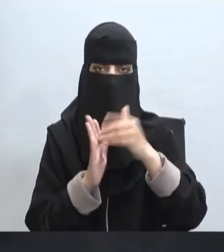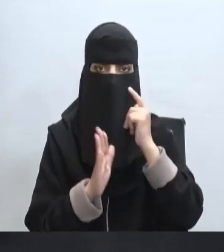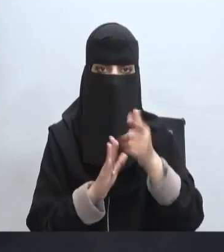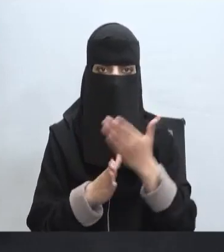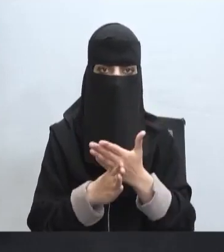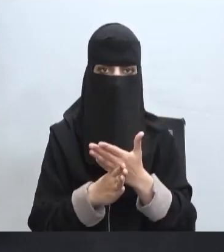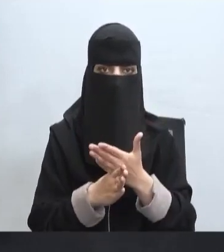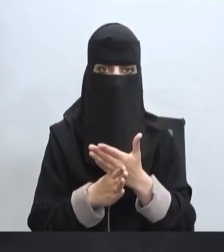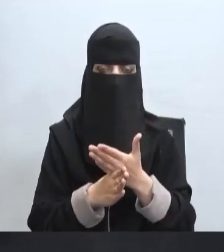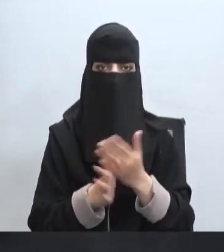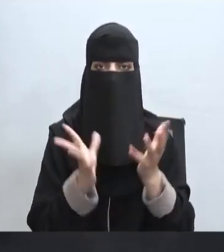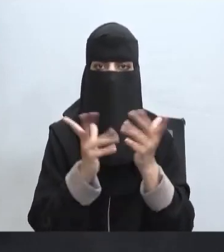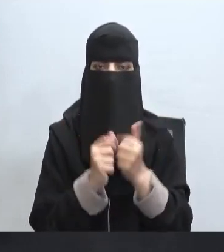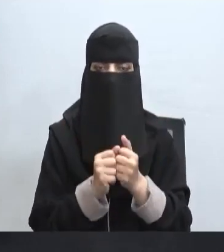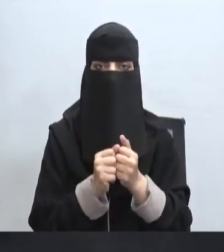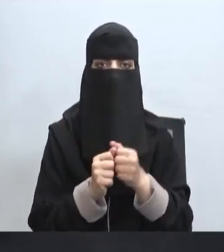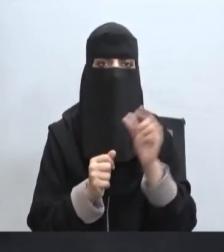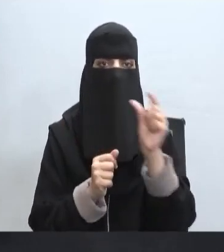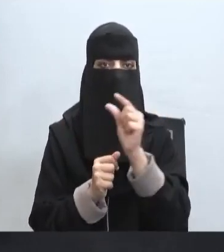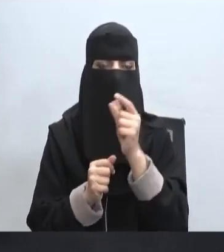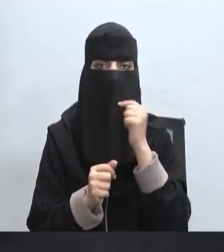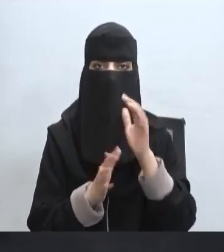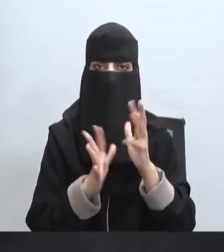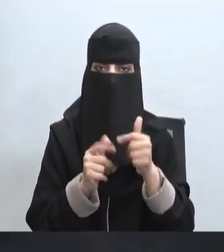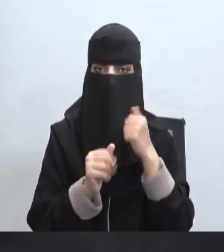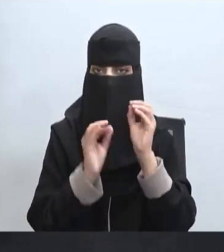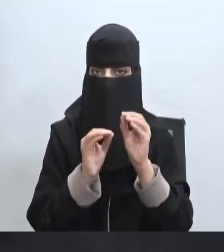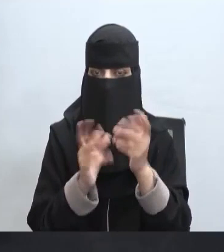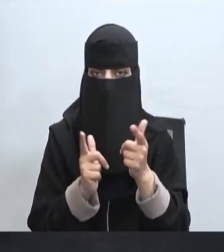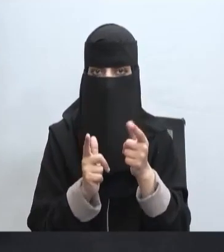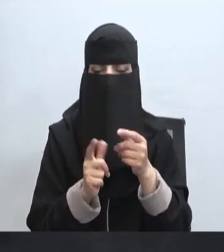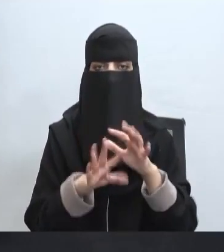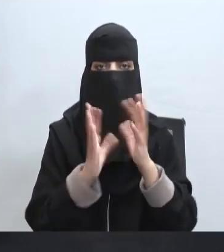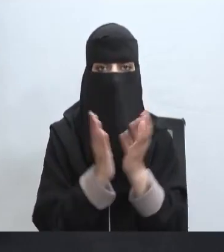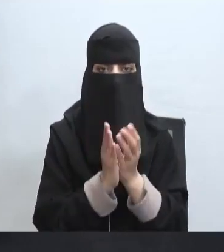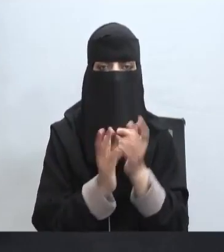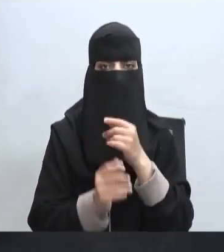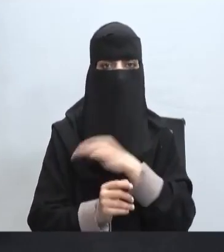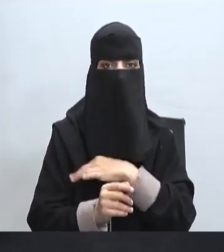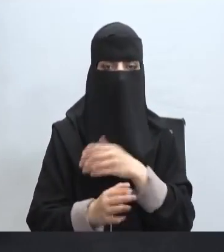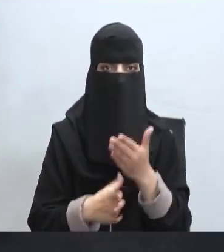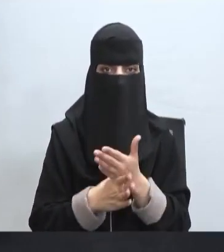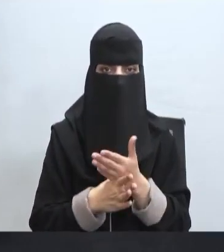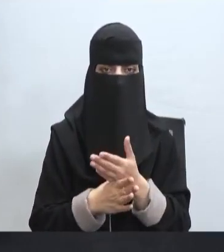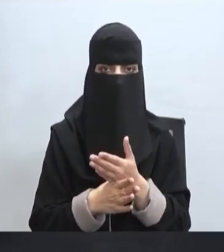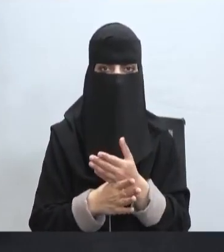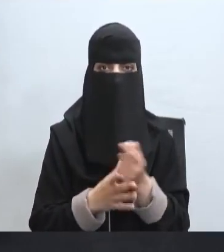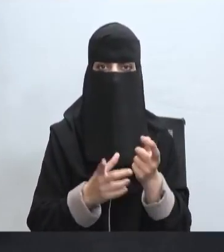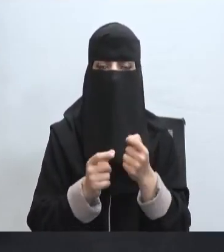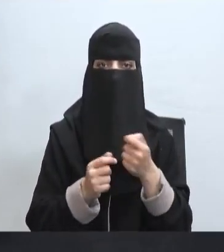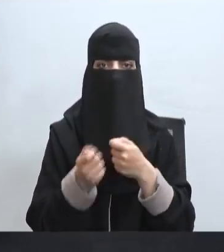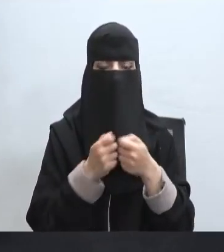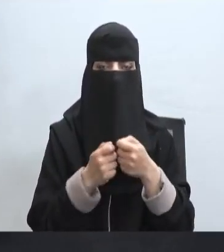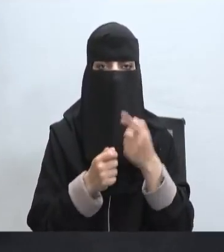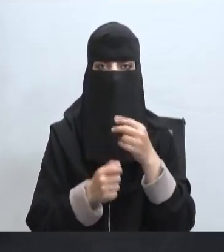ذكرنا ومجموعه من المنافع الاخرى التي ذكرناها قبل قليل ومجموعه من المنافع الاخرى للاستثمار